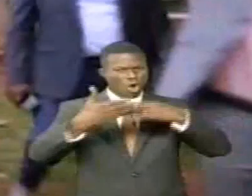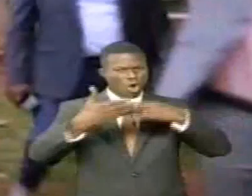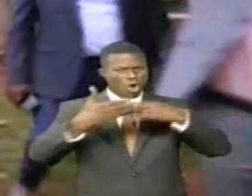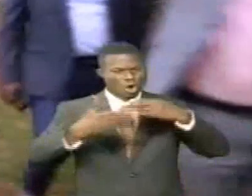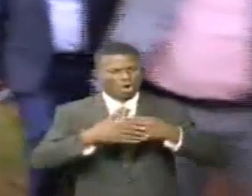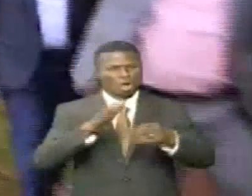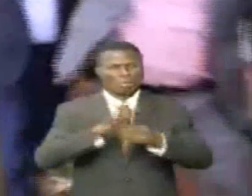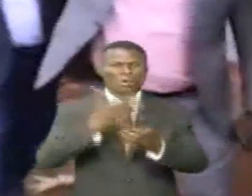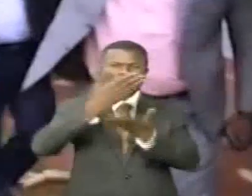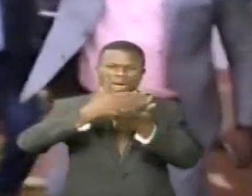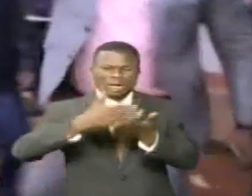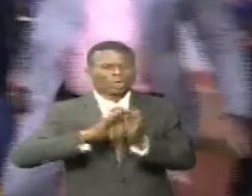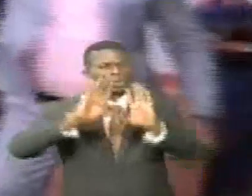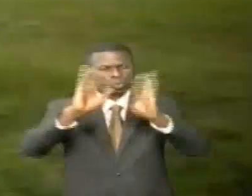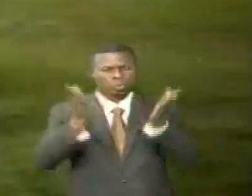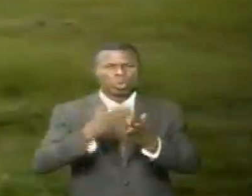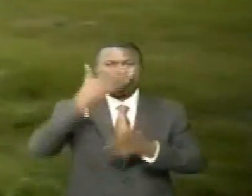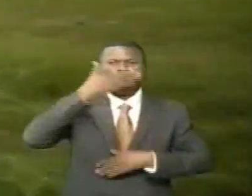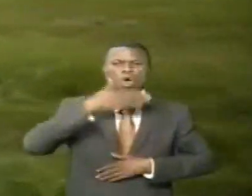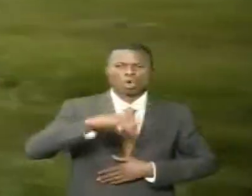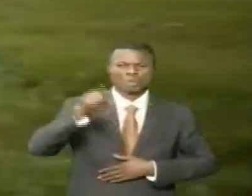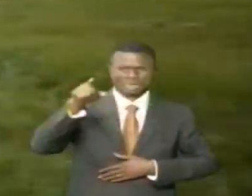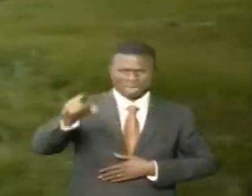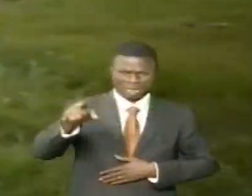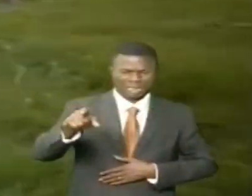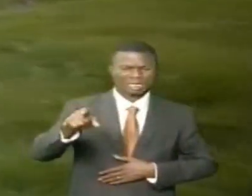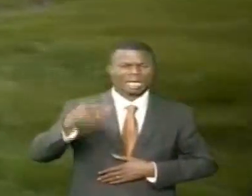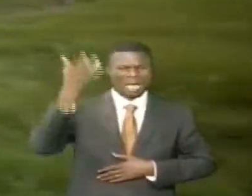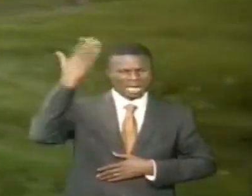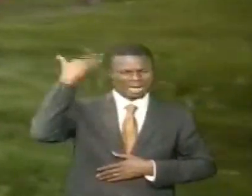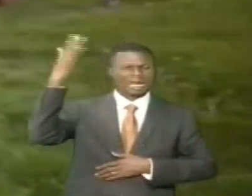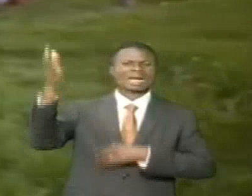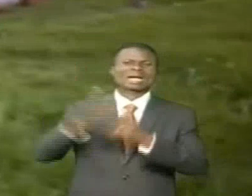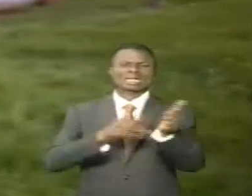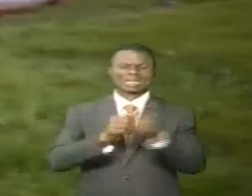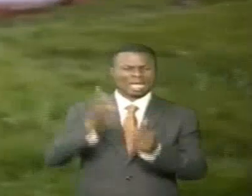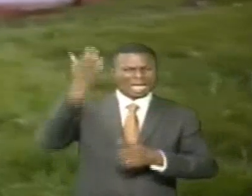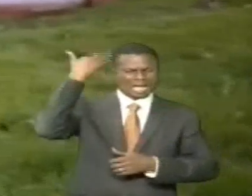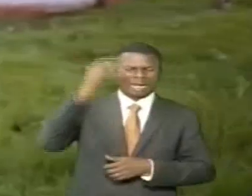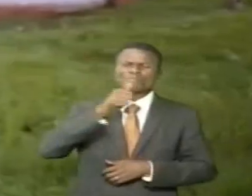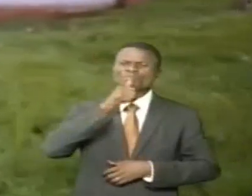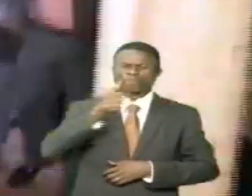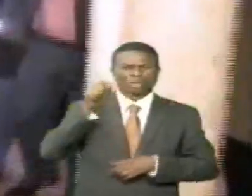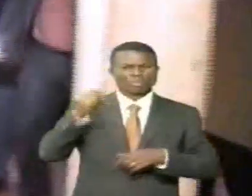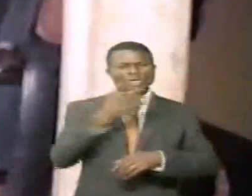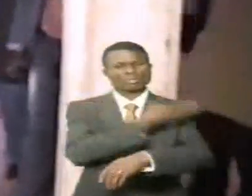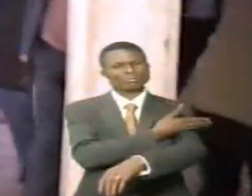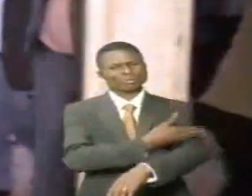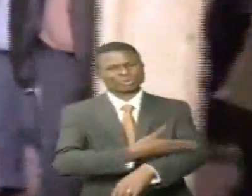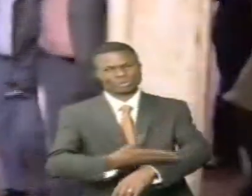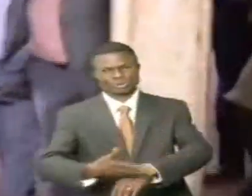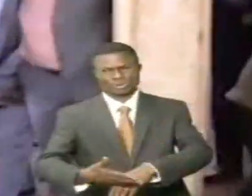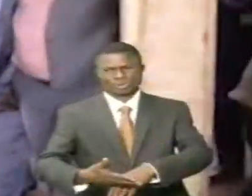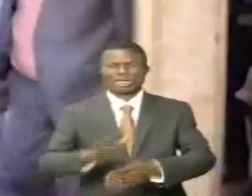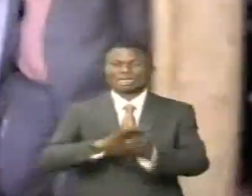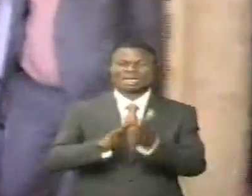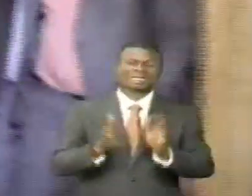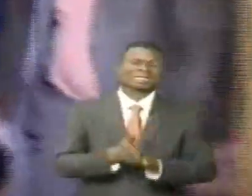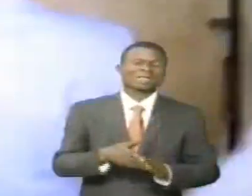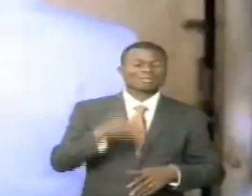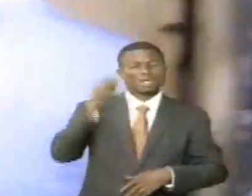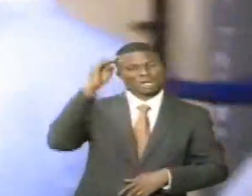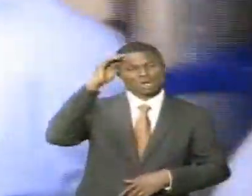partie, mais l'ensemble de la clinique d'État de Guémena qui faisait autrefois la fierté du Sud-Bangui à leur district, mais qui est devenue aujourd'hui l'ombre